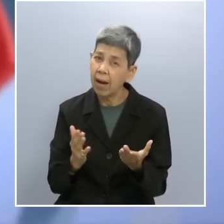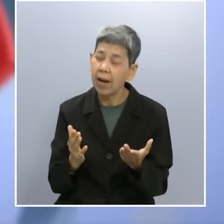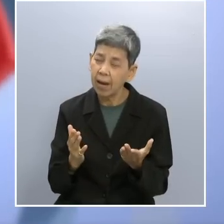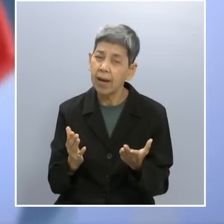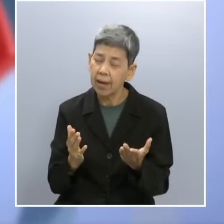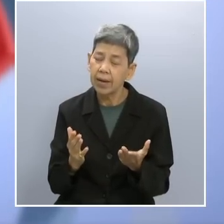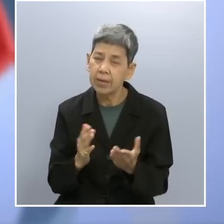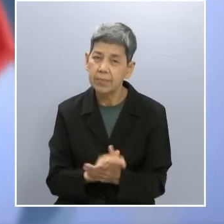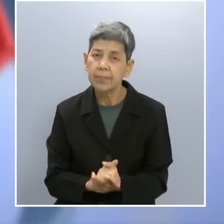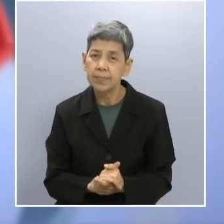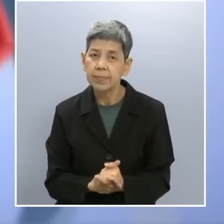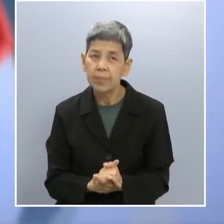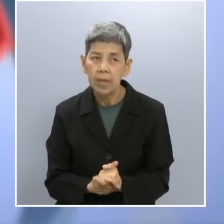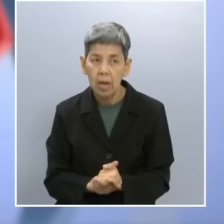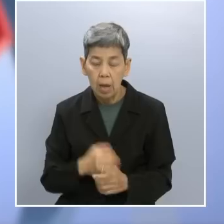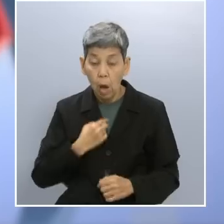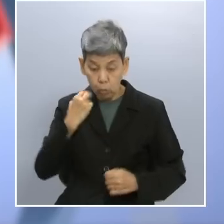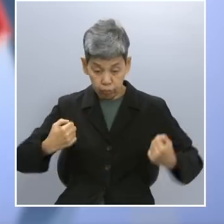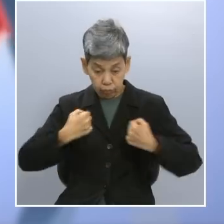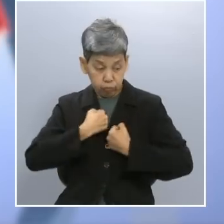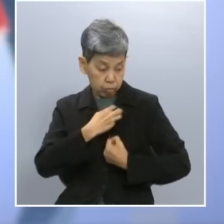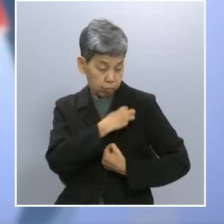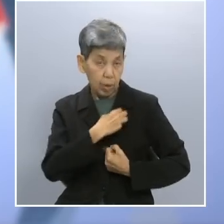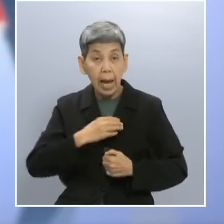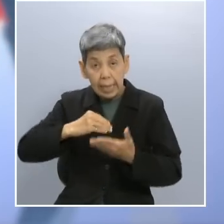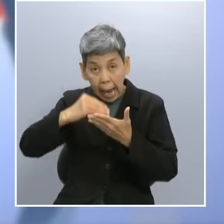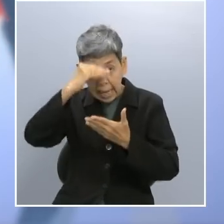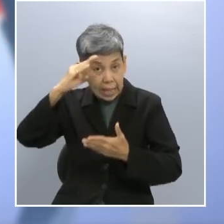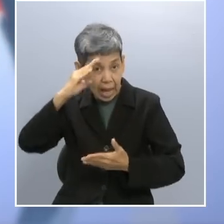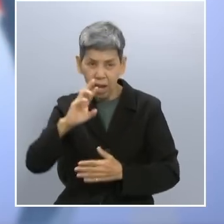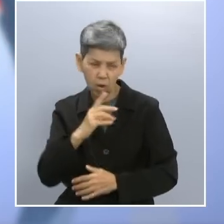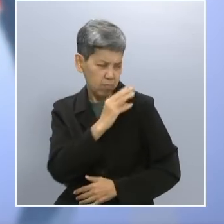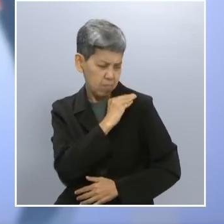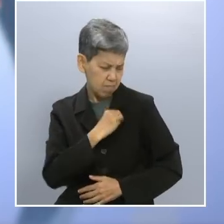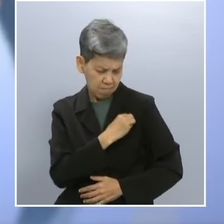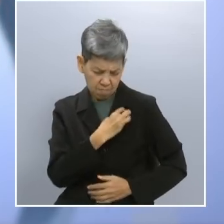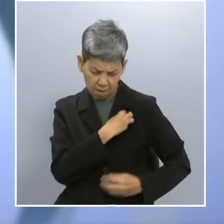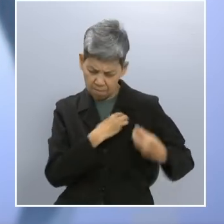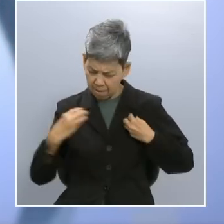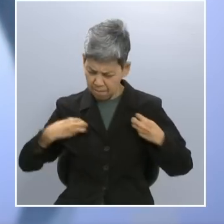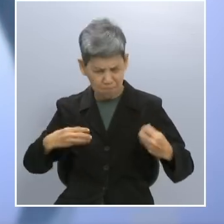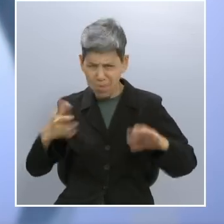ใช่ค่ะเครื่องแบบเท่าที่เห็นนักเรียนทหารไม่น่าจะมีติดอะไรเยอะอย่างนี้ค่ะ